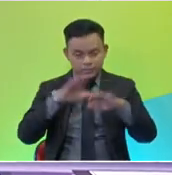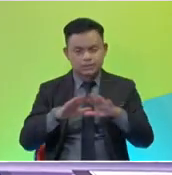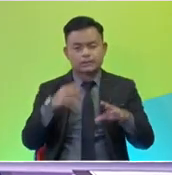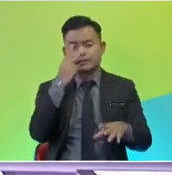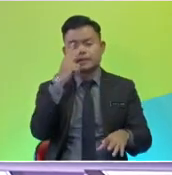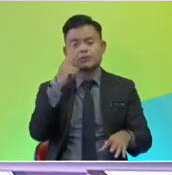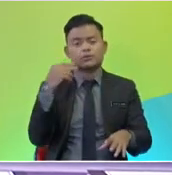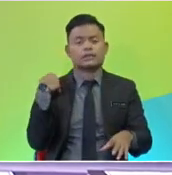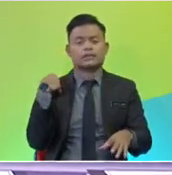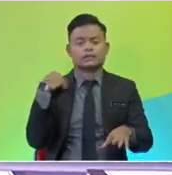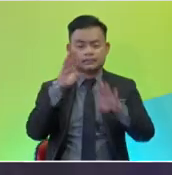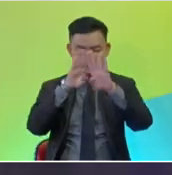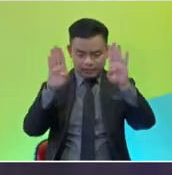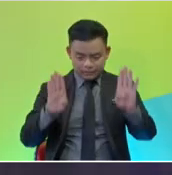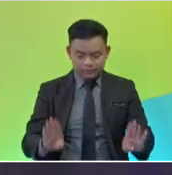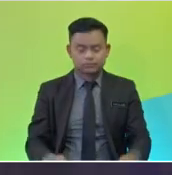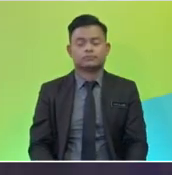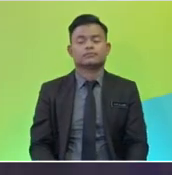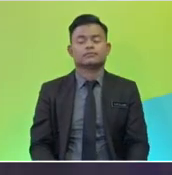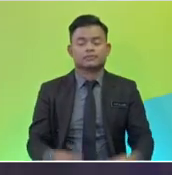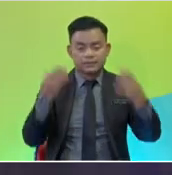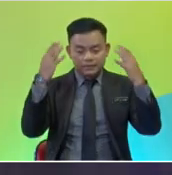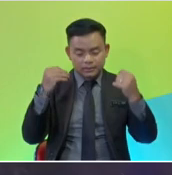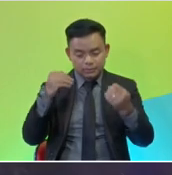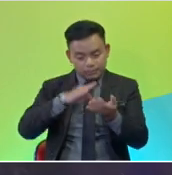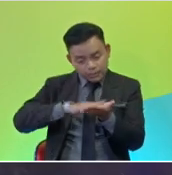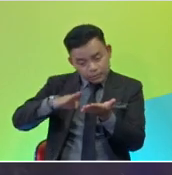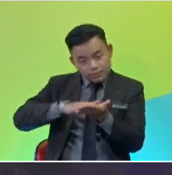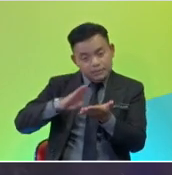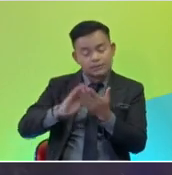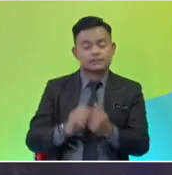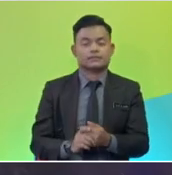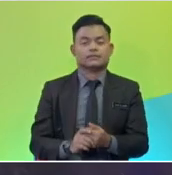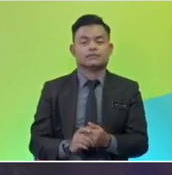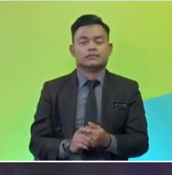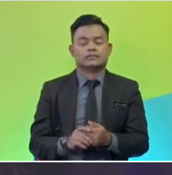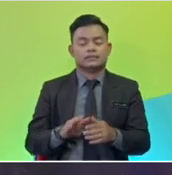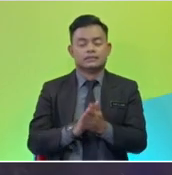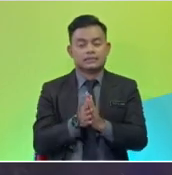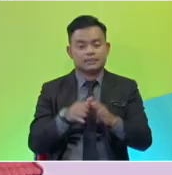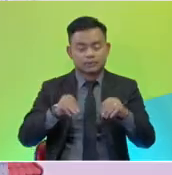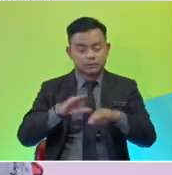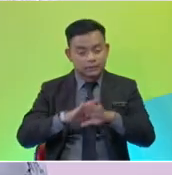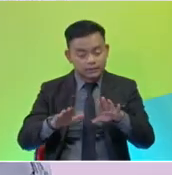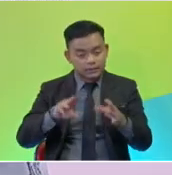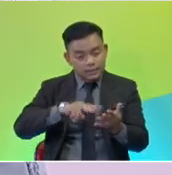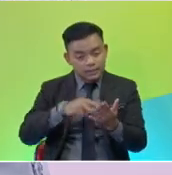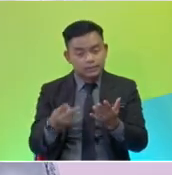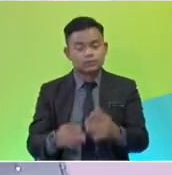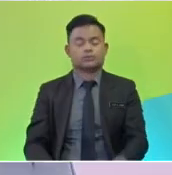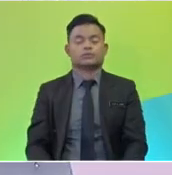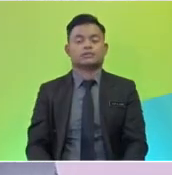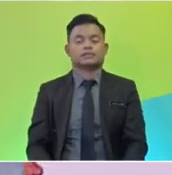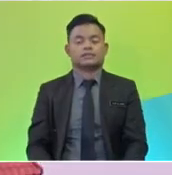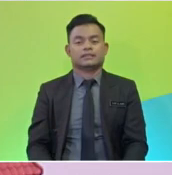tanda ni Cikgu kan Cikgu ni nak M Bagi kering tak mahu bagi ada murid jatuh kalau terjatuh pecah kepala patah